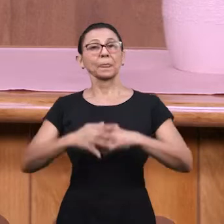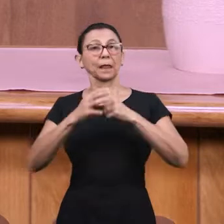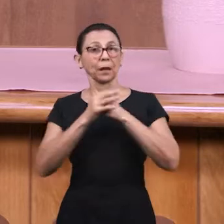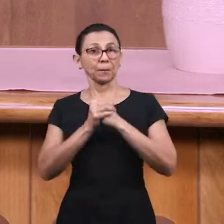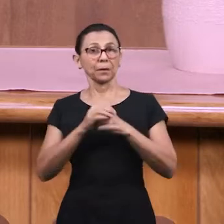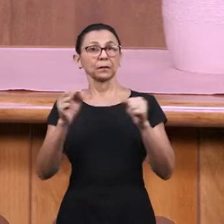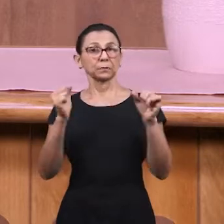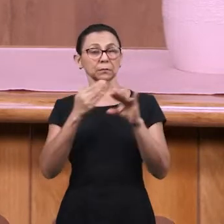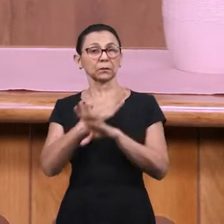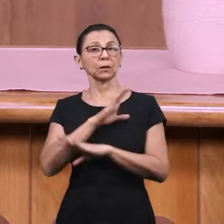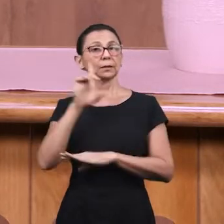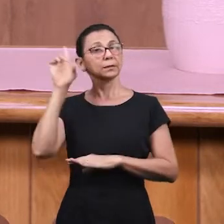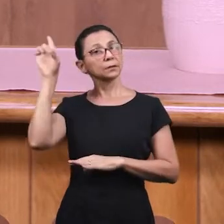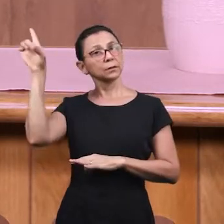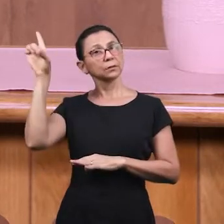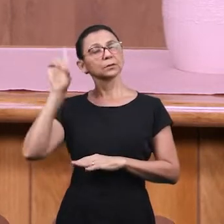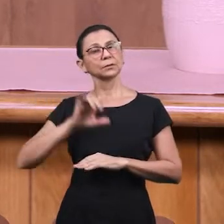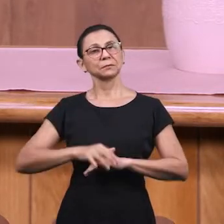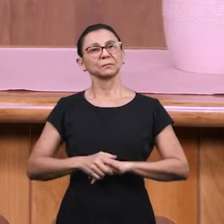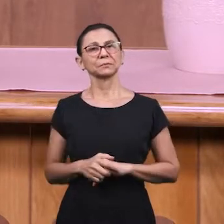Аминь. Слава Богу.